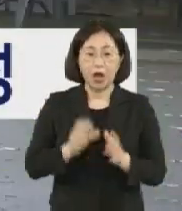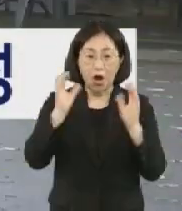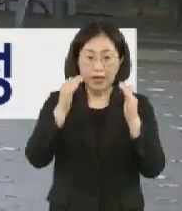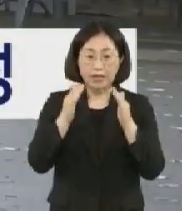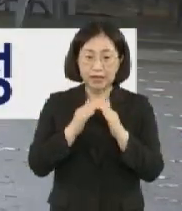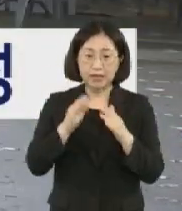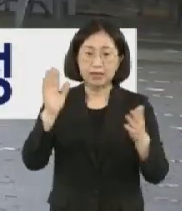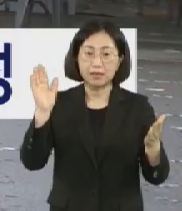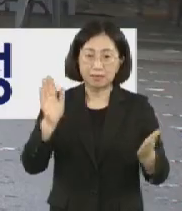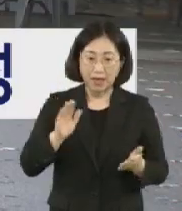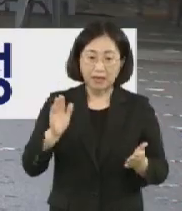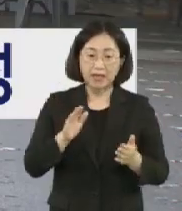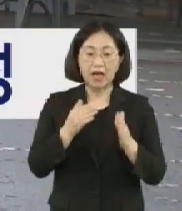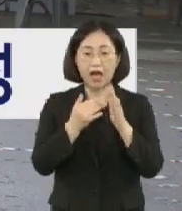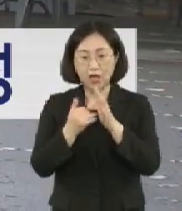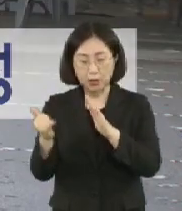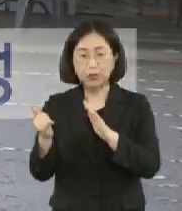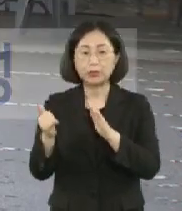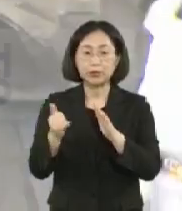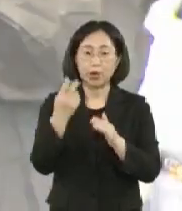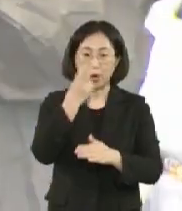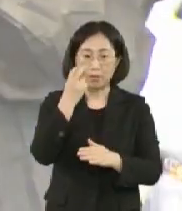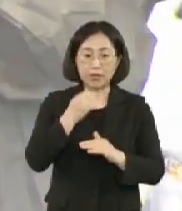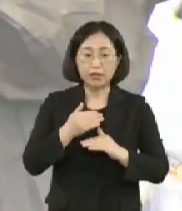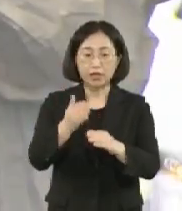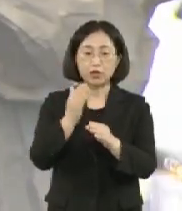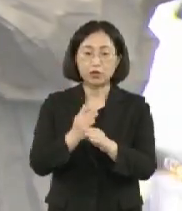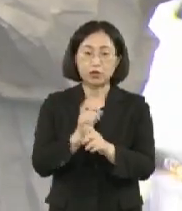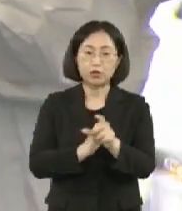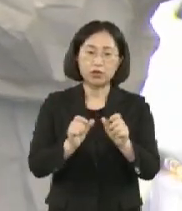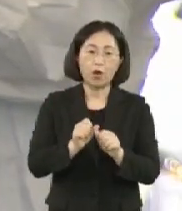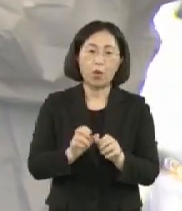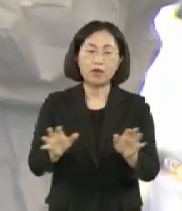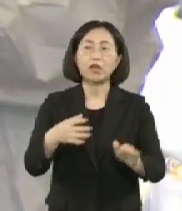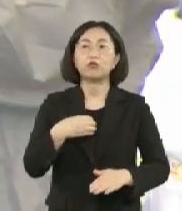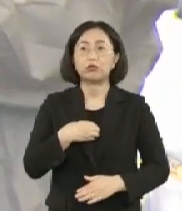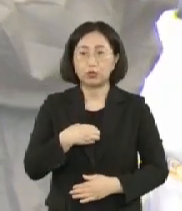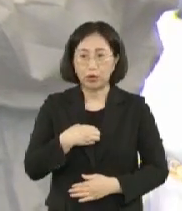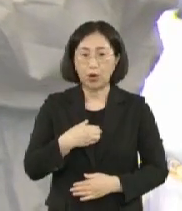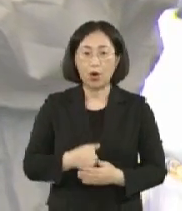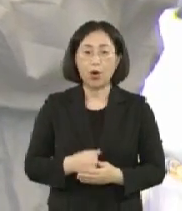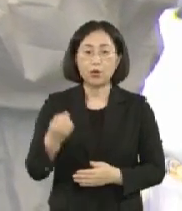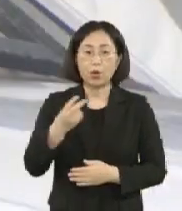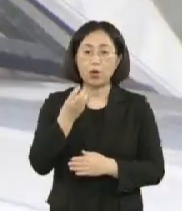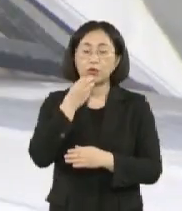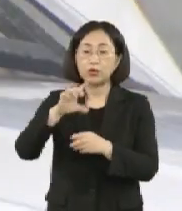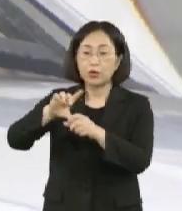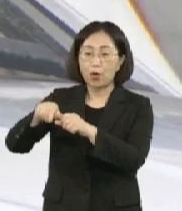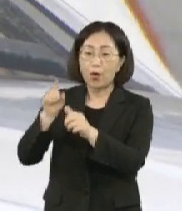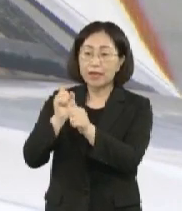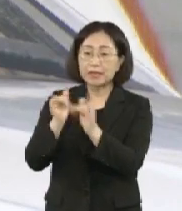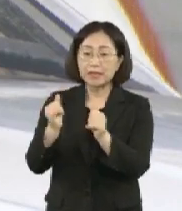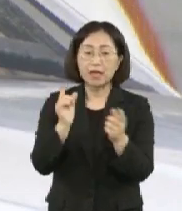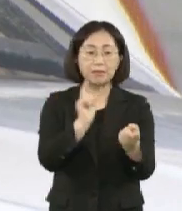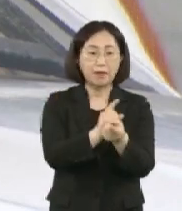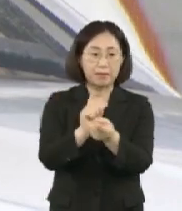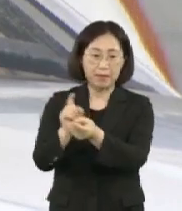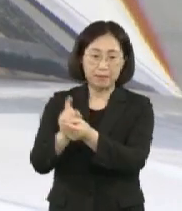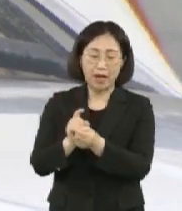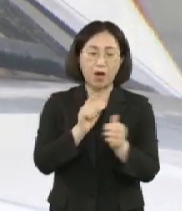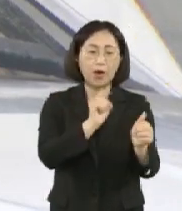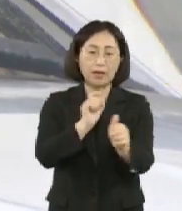어린이집 원생과 가족에 대해서도 검사가 진행 중이어서 추가 확산도 우려됩니다. 이 밖에 수도권 확진자의 접촉자 등이